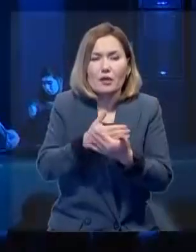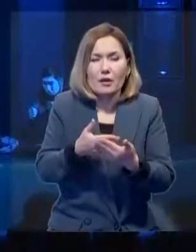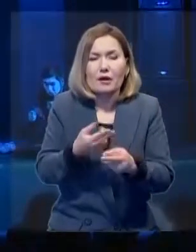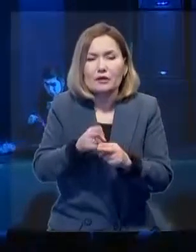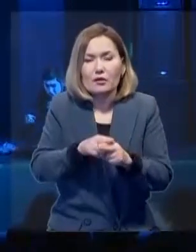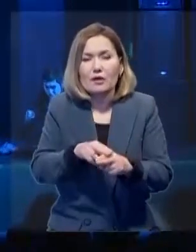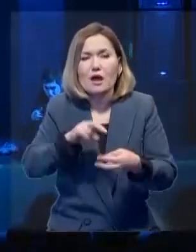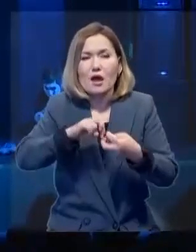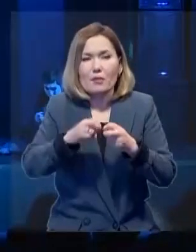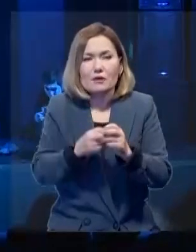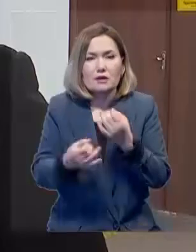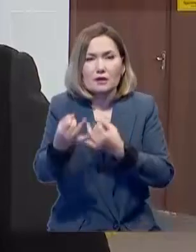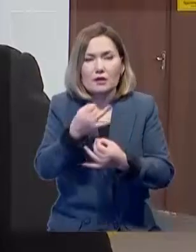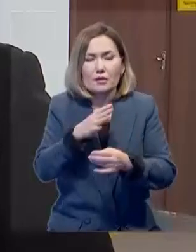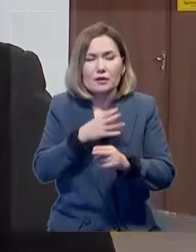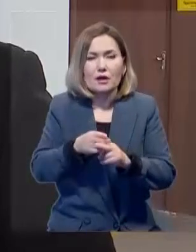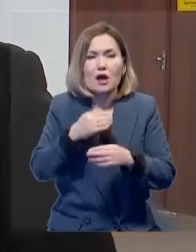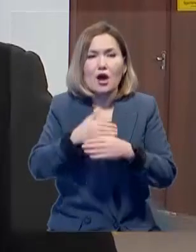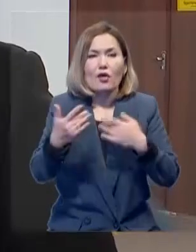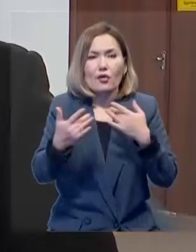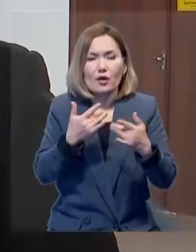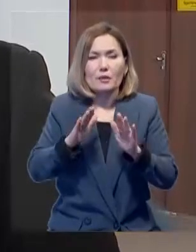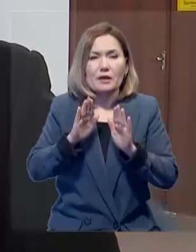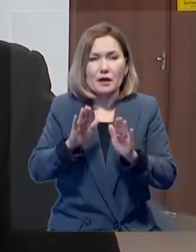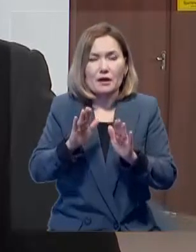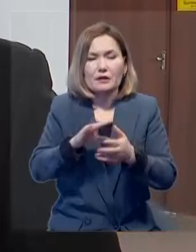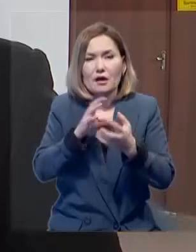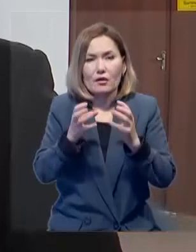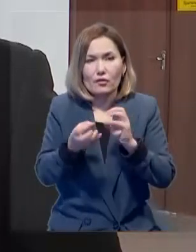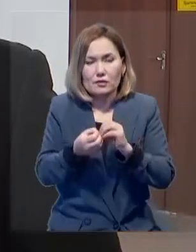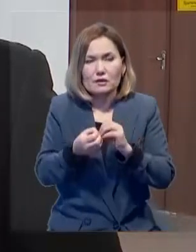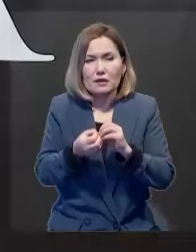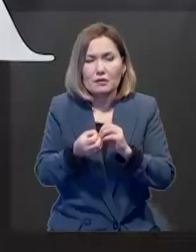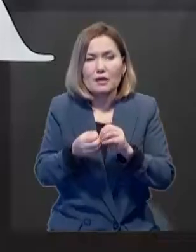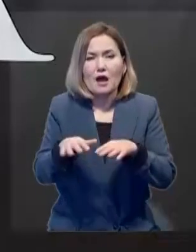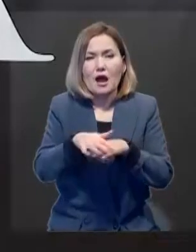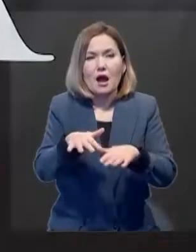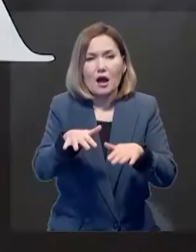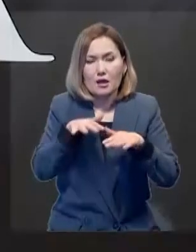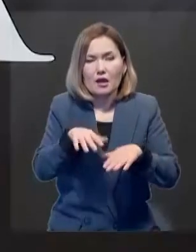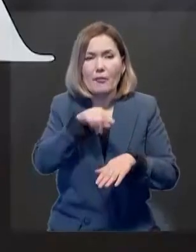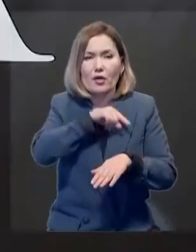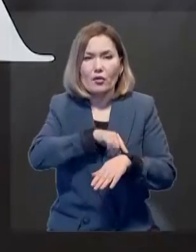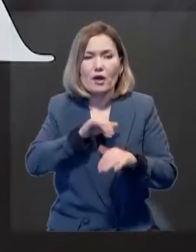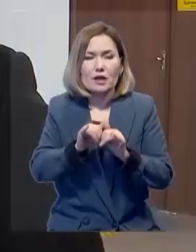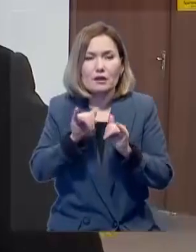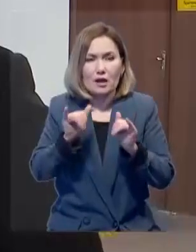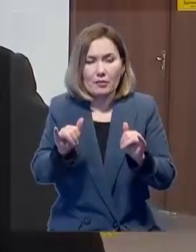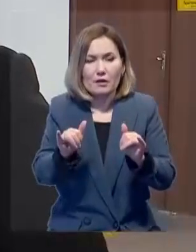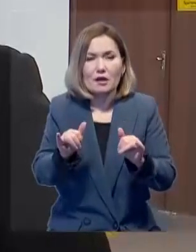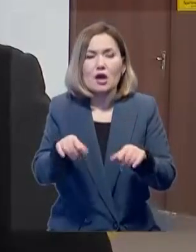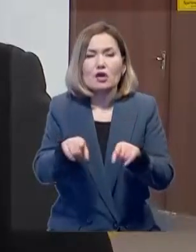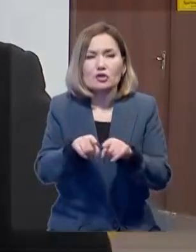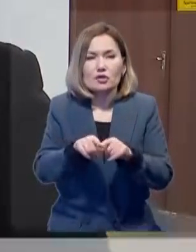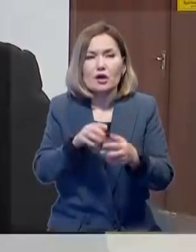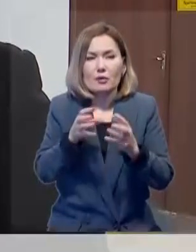қоғамдағы өзекті мәселелер көтеріледі. Қойылым тек қана мына көрерменге рухани дамыту, рухани баю ғана емес,